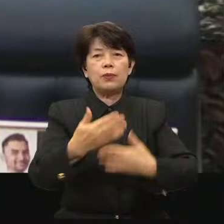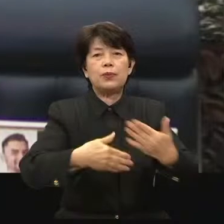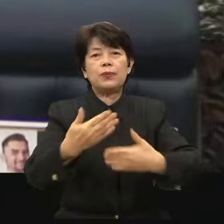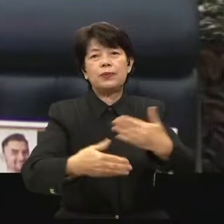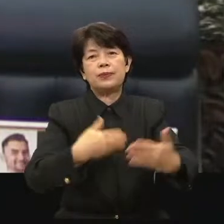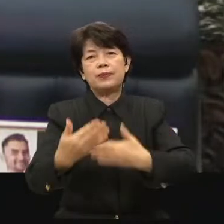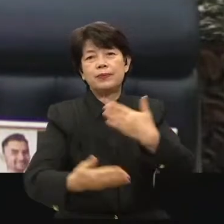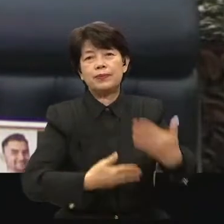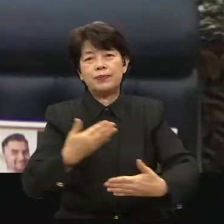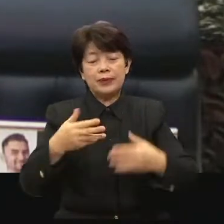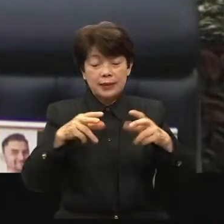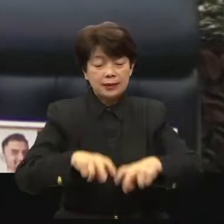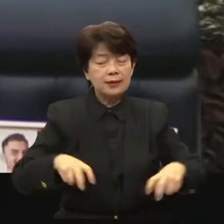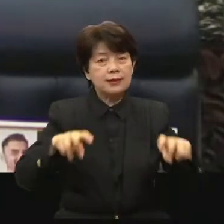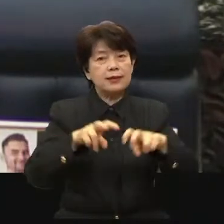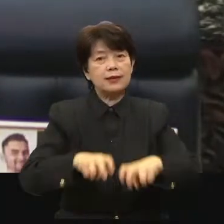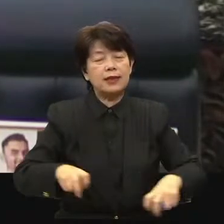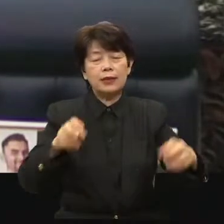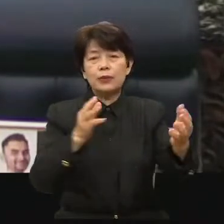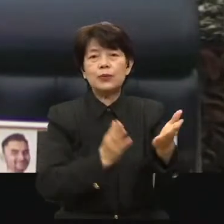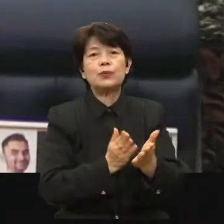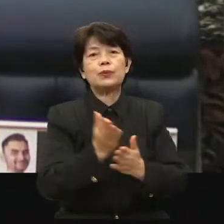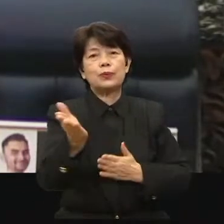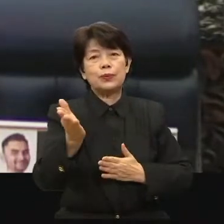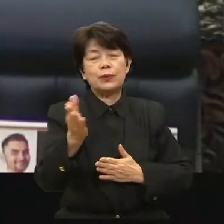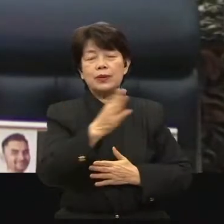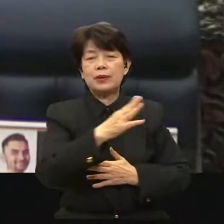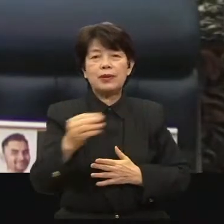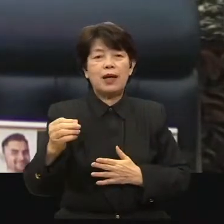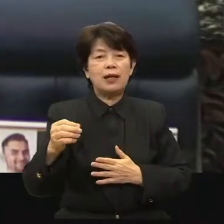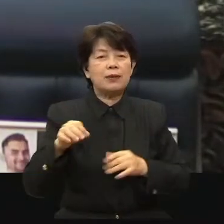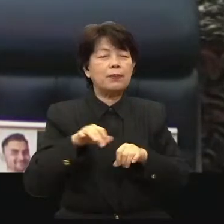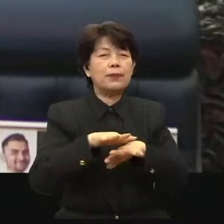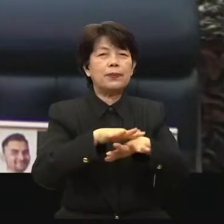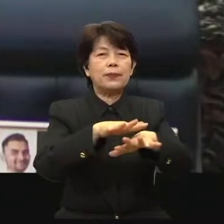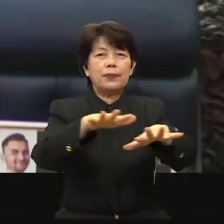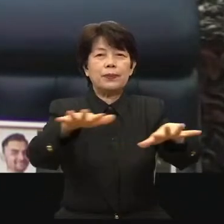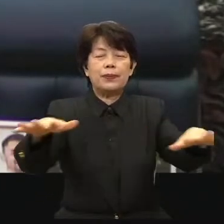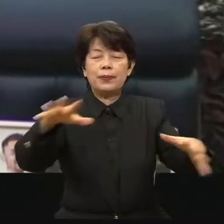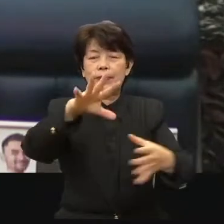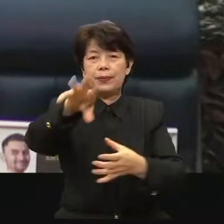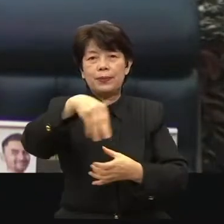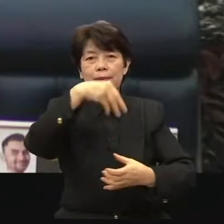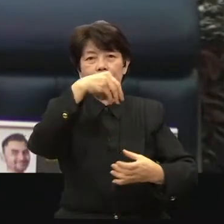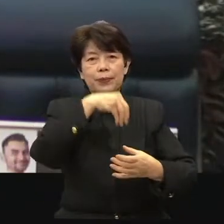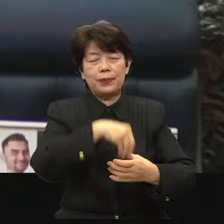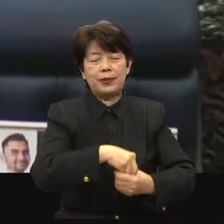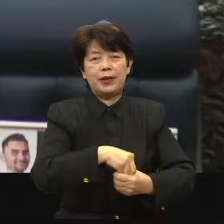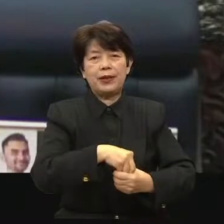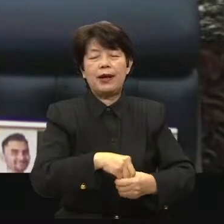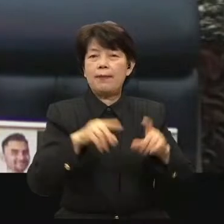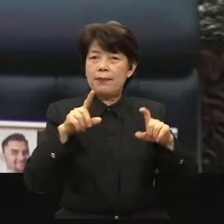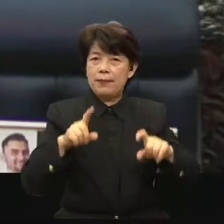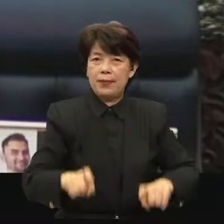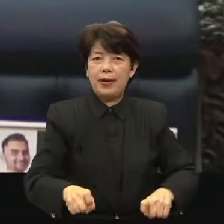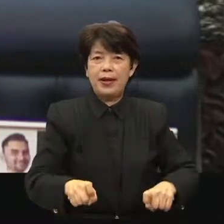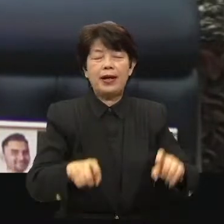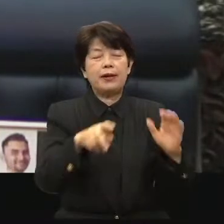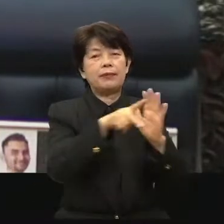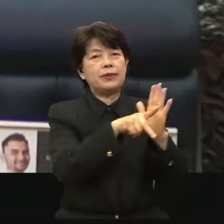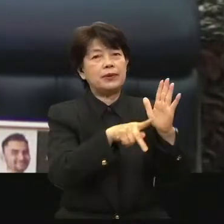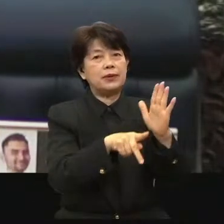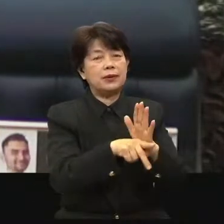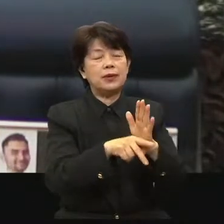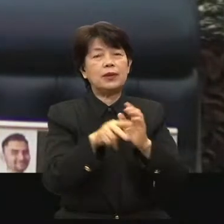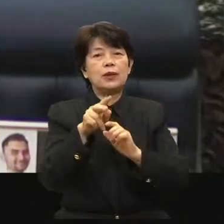ini dijalankan secara telus dan menyeluruh merangkumi semua aspek bagi memastikan prinsip